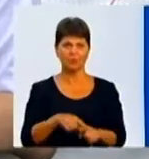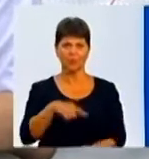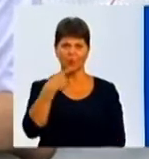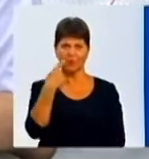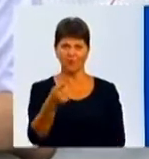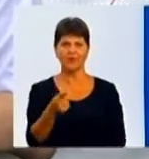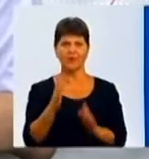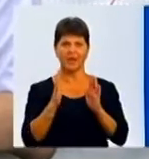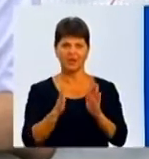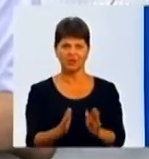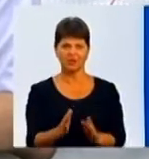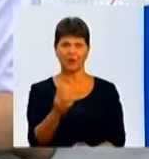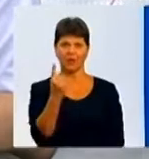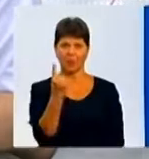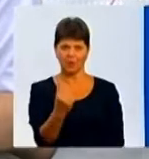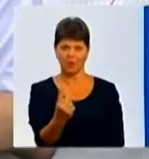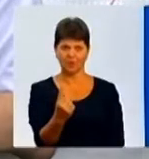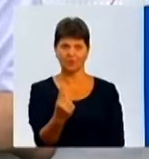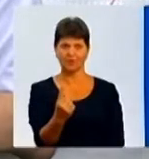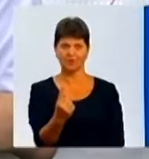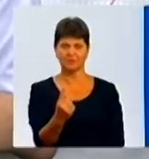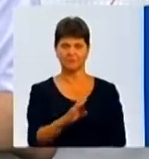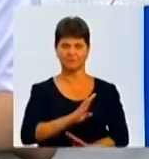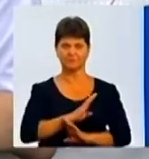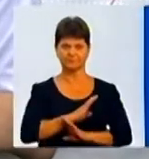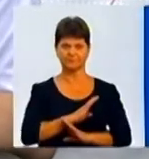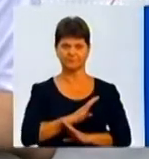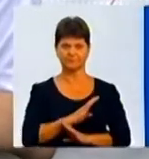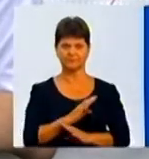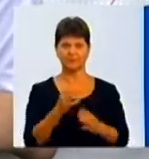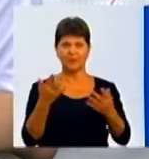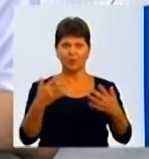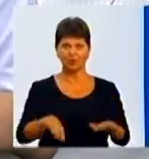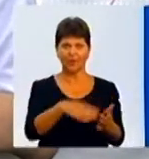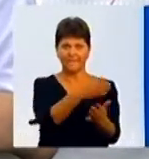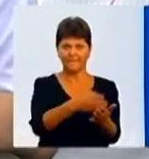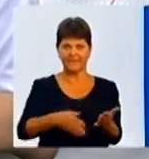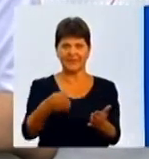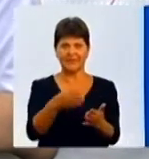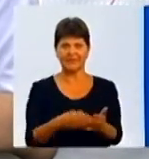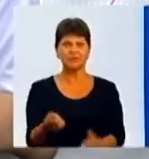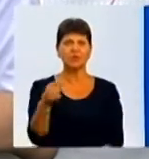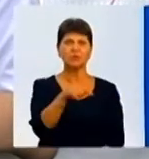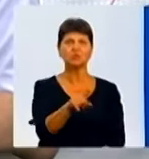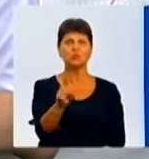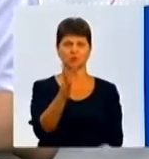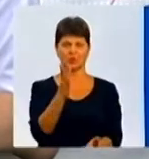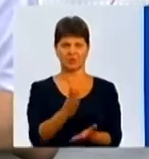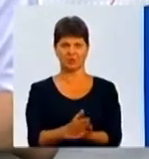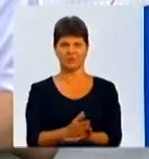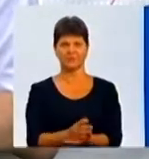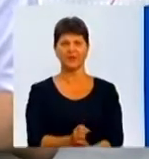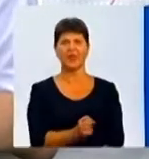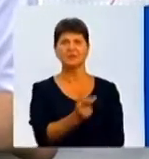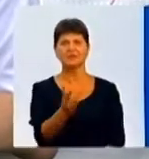лише один летальний випадок вже перекреслює все те, що там написано, скільки там всього доброго. Скільки вітамінів, да,